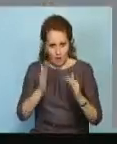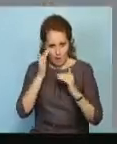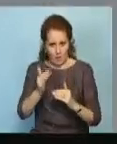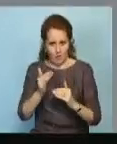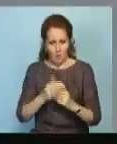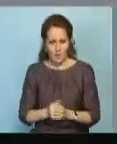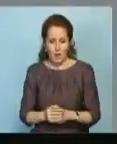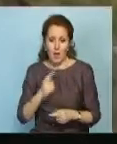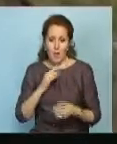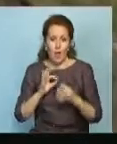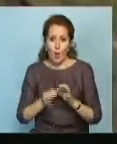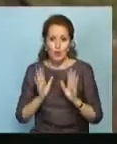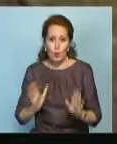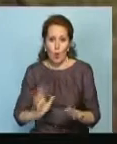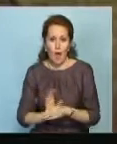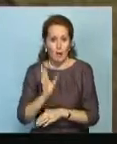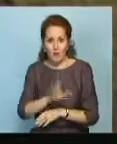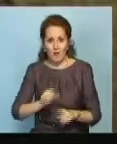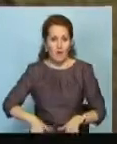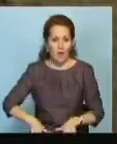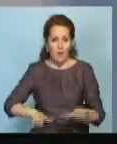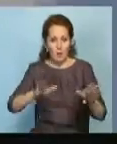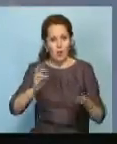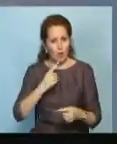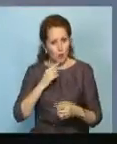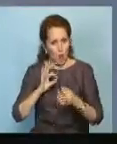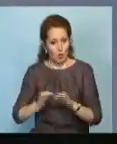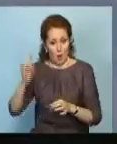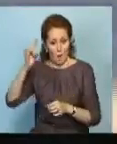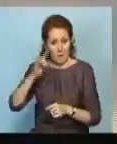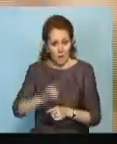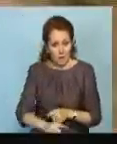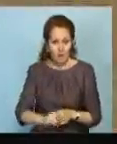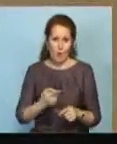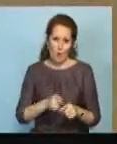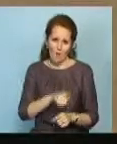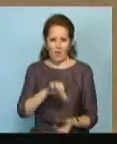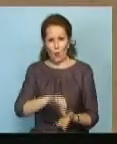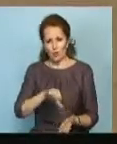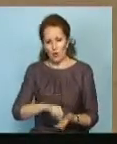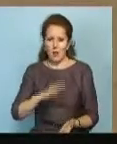только послать железную птицу в небо, но и посадить ее на землю. У этого участника явная неудача.